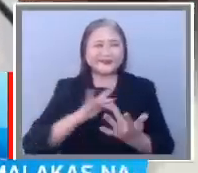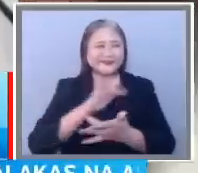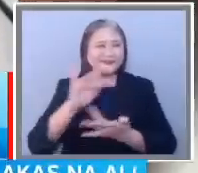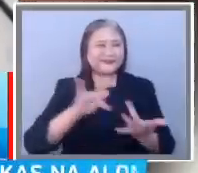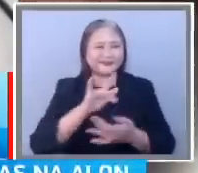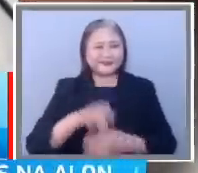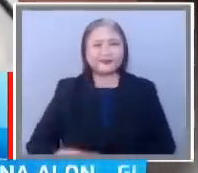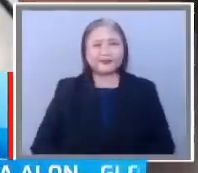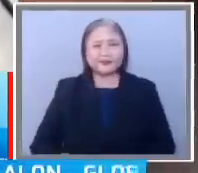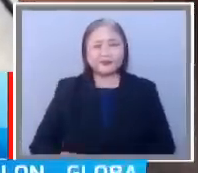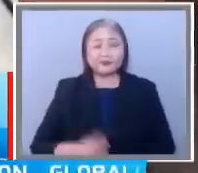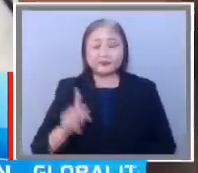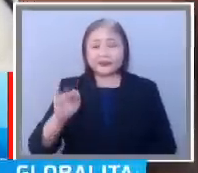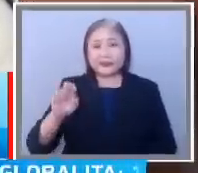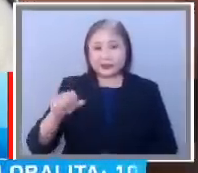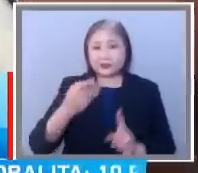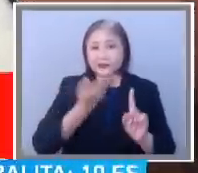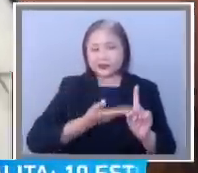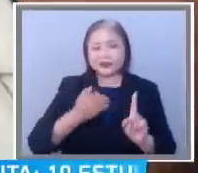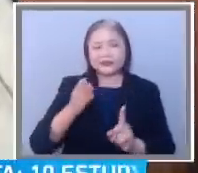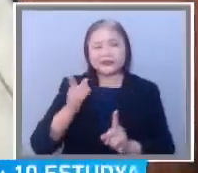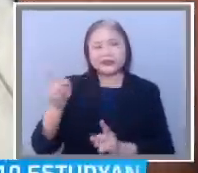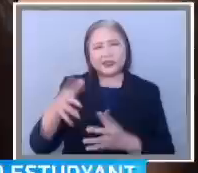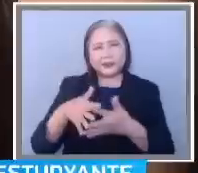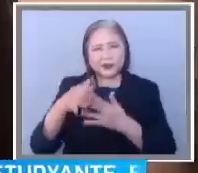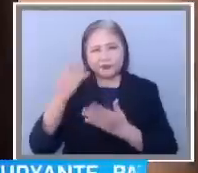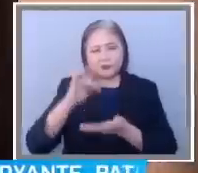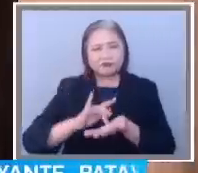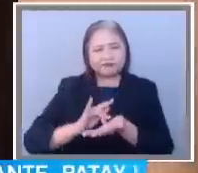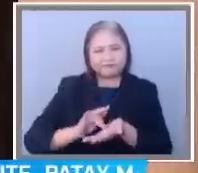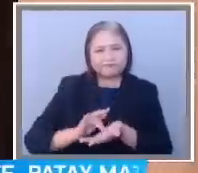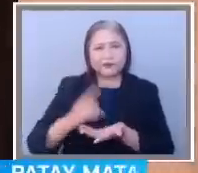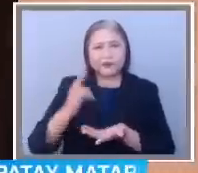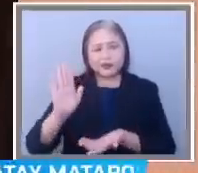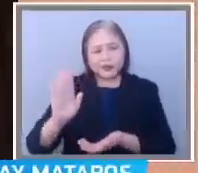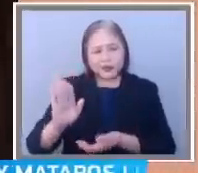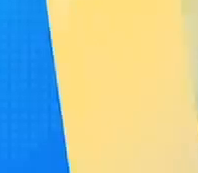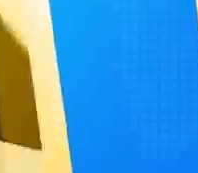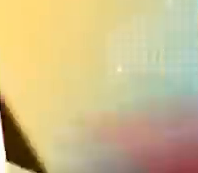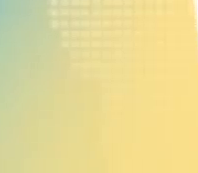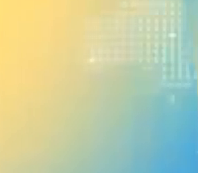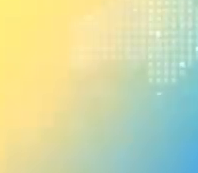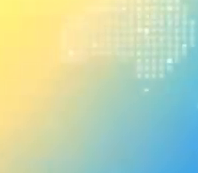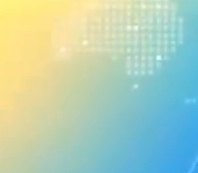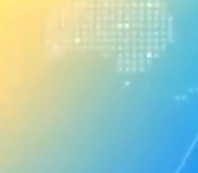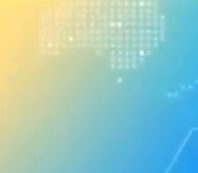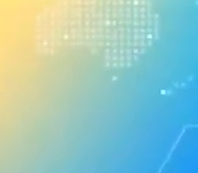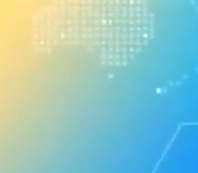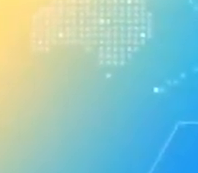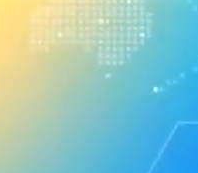si Chris para sa medical treatment ng kanyang autoimmune diseases.